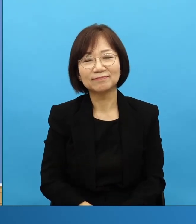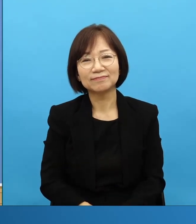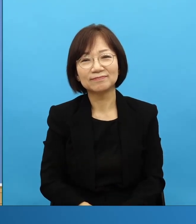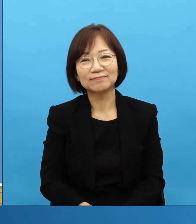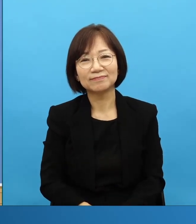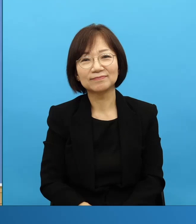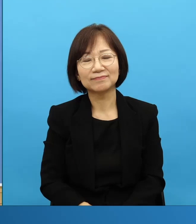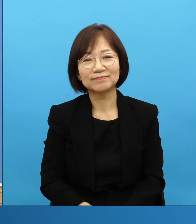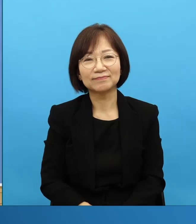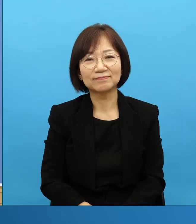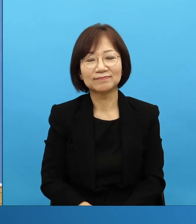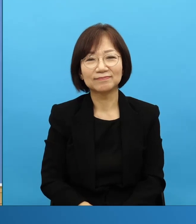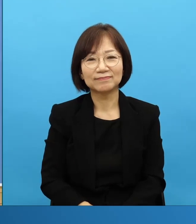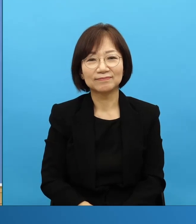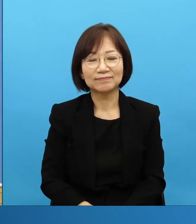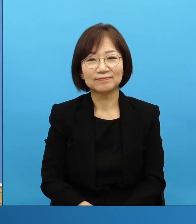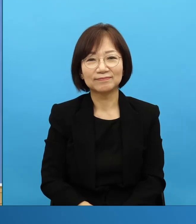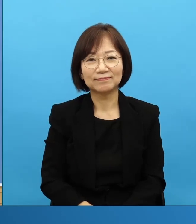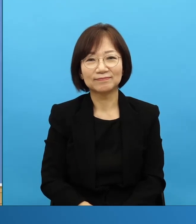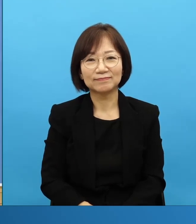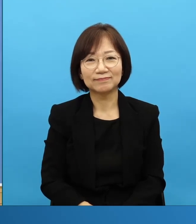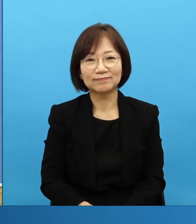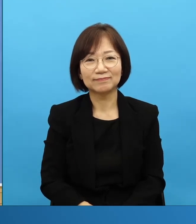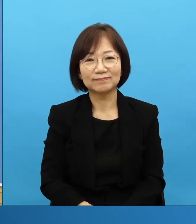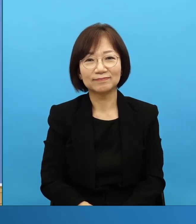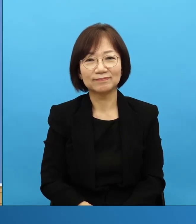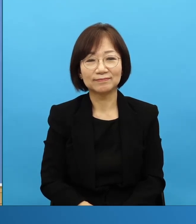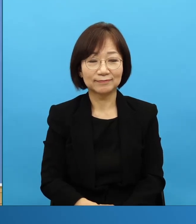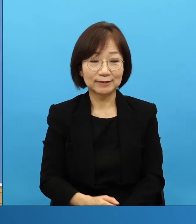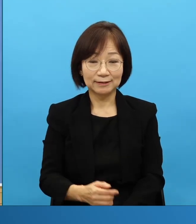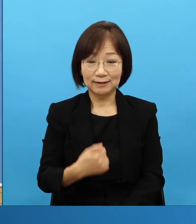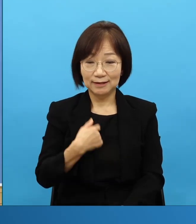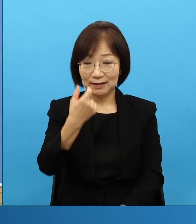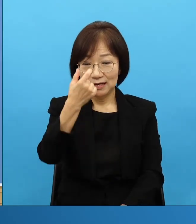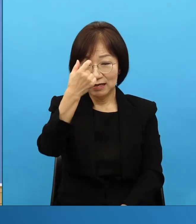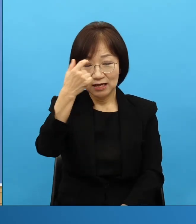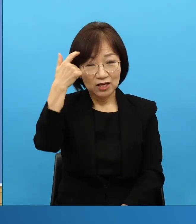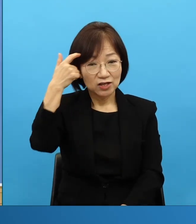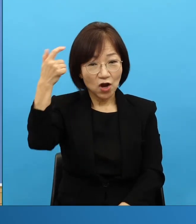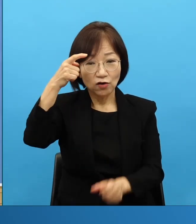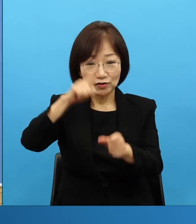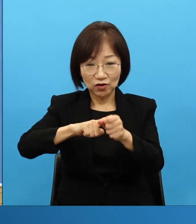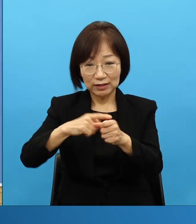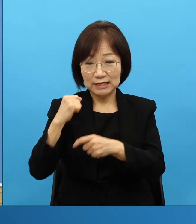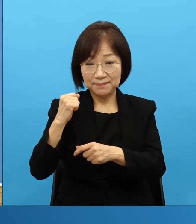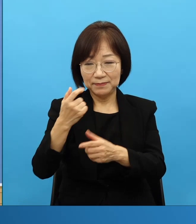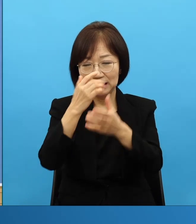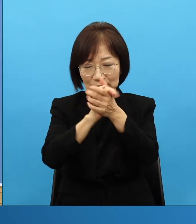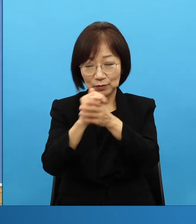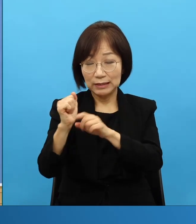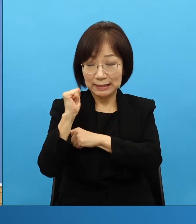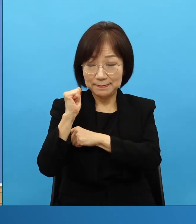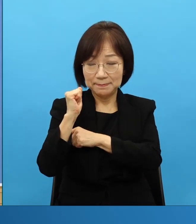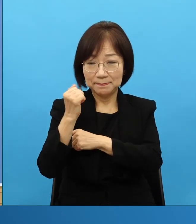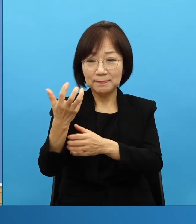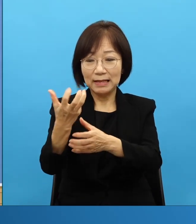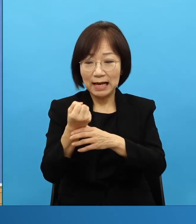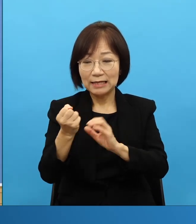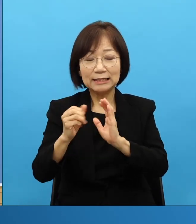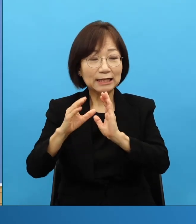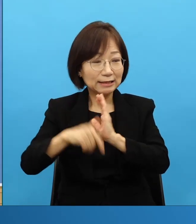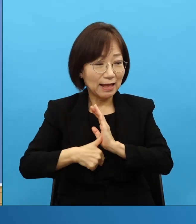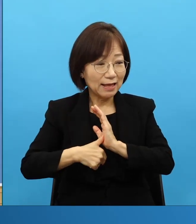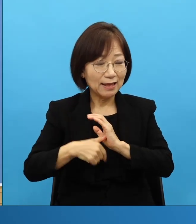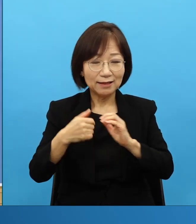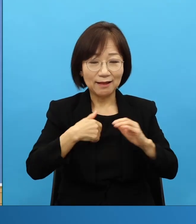그래야 You have to 살릴 거 experience this. 아닙니까? Only then can you 우리 여러분 survive. 회사도 살리고 사람도 살리고 살리지 이 응답을 받도록 하나님 준비한 겁니다.